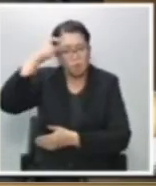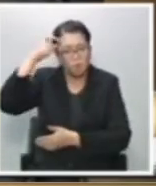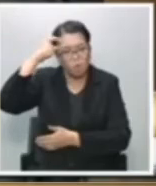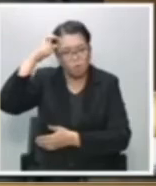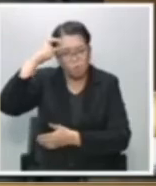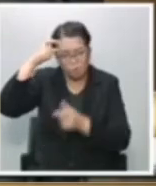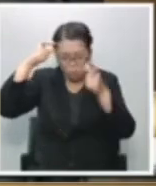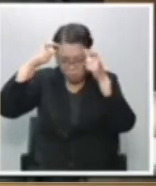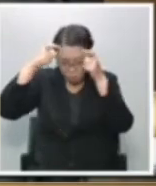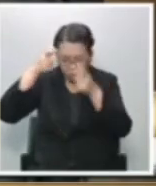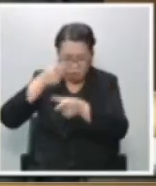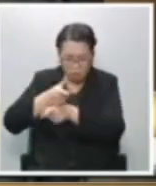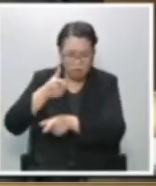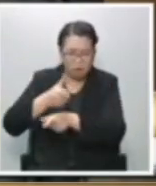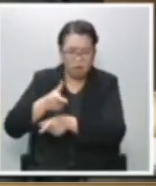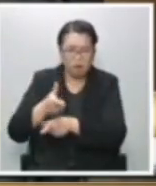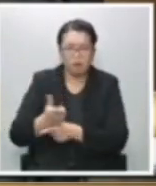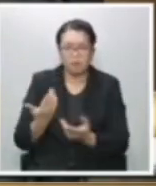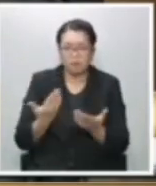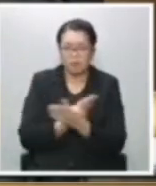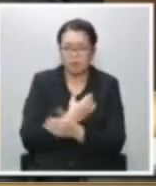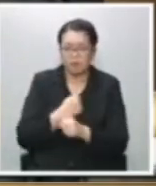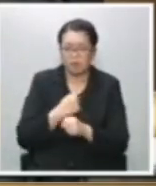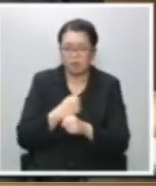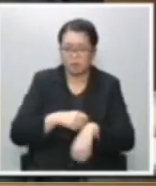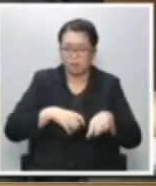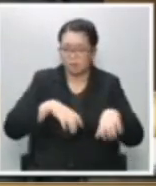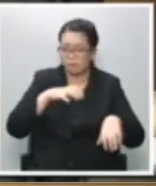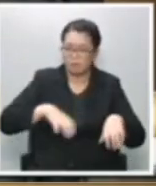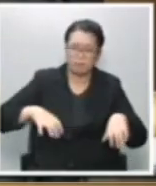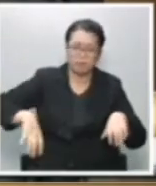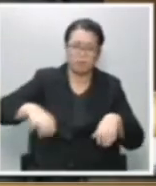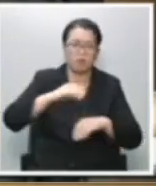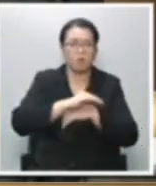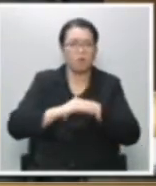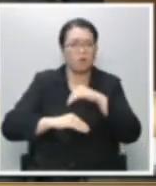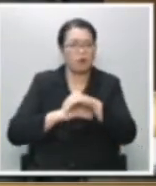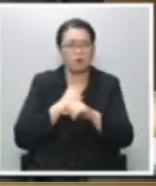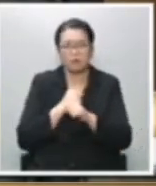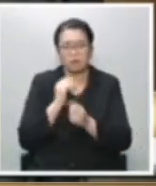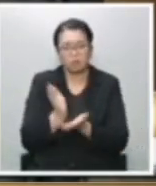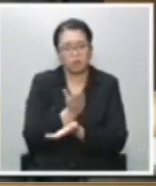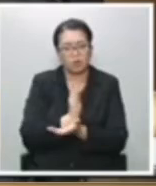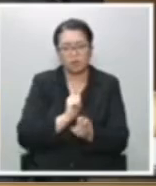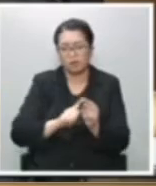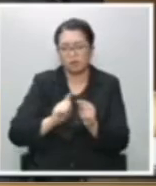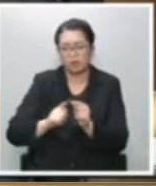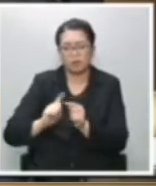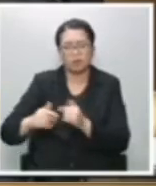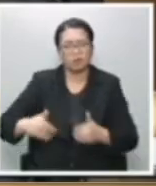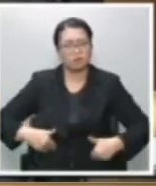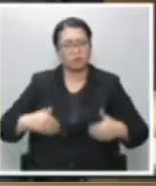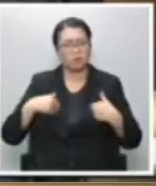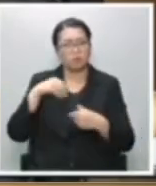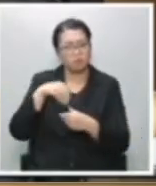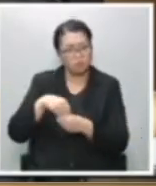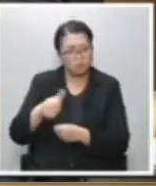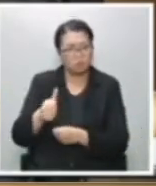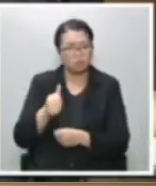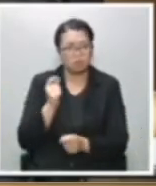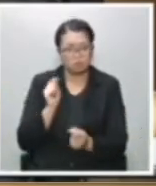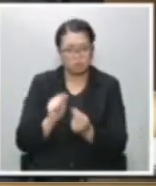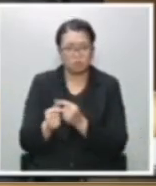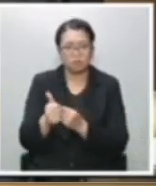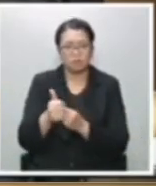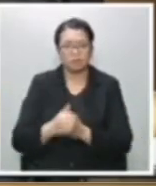ไปทำอย่างอื่นมีวิสาหกิจชุมชนมีหลายโครงการด้วยกันเพื่อจะให้เขาอยู่ได้ในส่วนนี้นะ